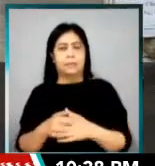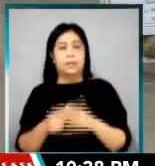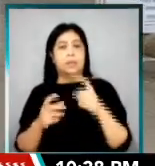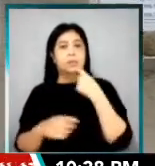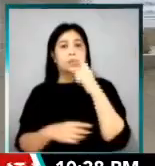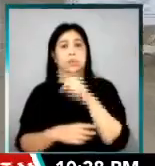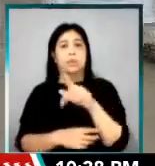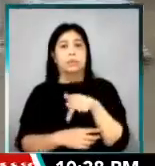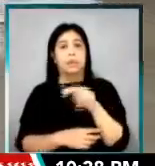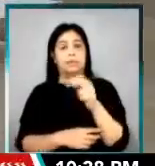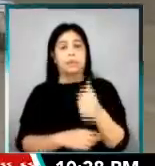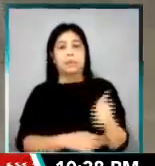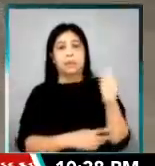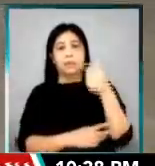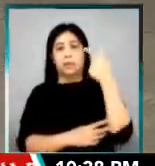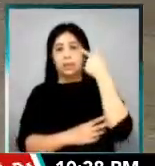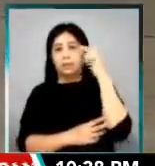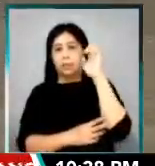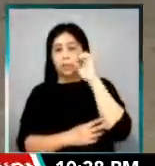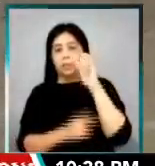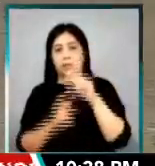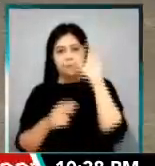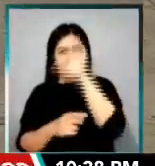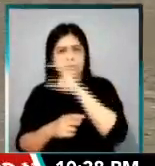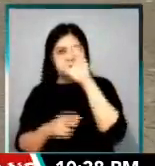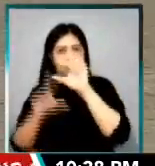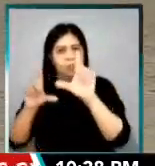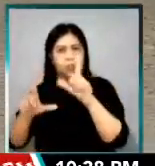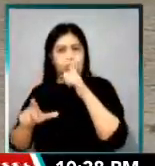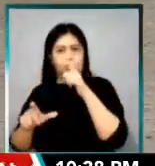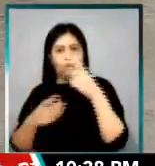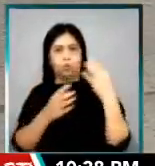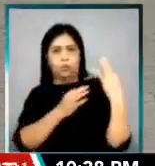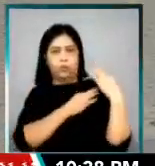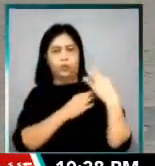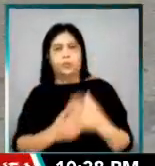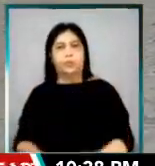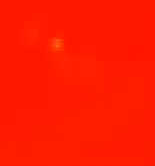Chief Guillermo Elazar ang manhunt operation. Jonathan Andal, GMA News.